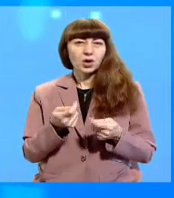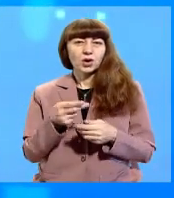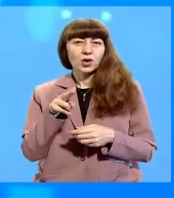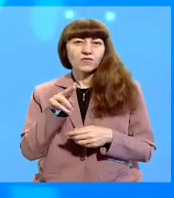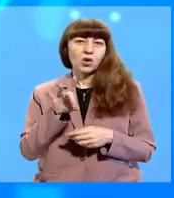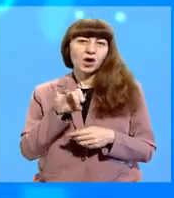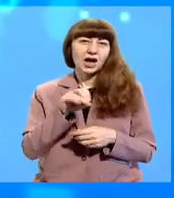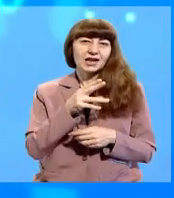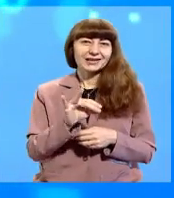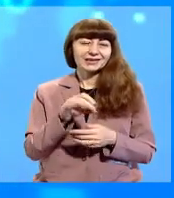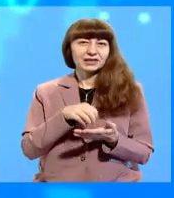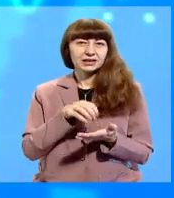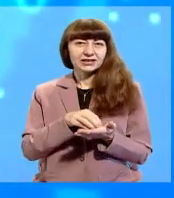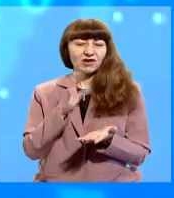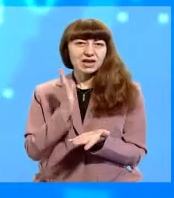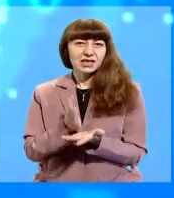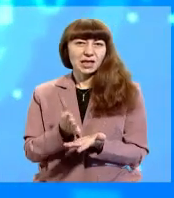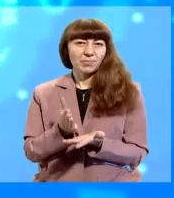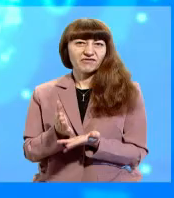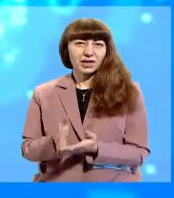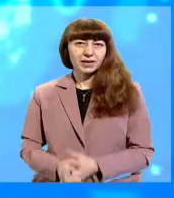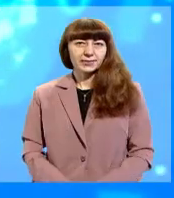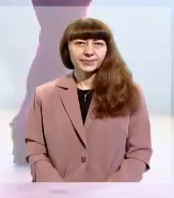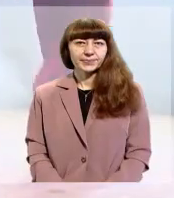вокал және би бағыты бойынша ұйымдастырылған.